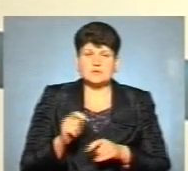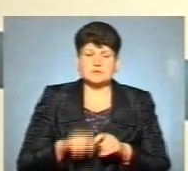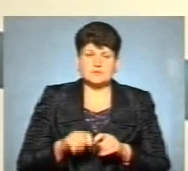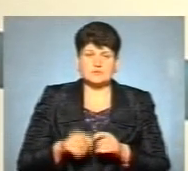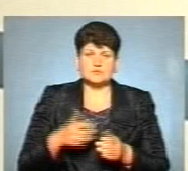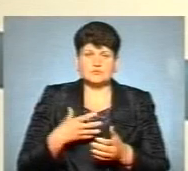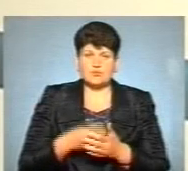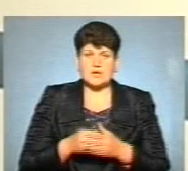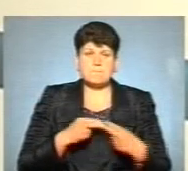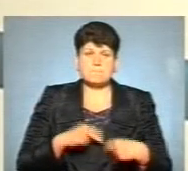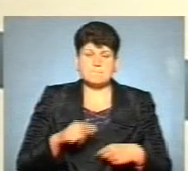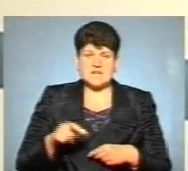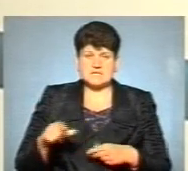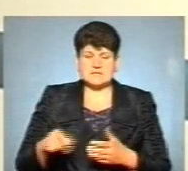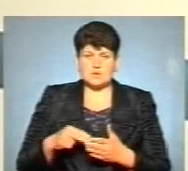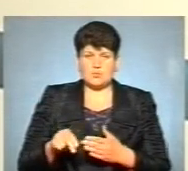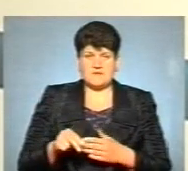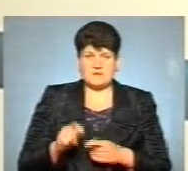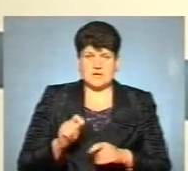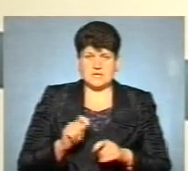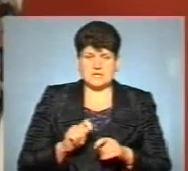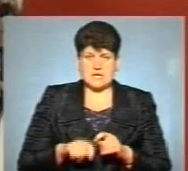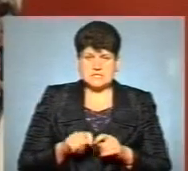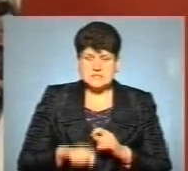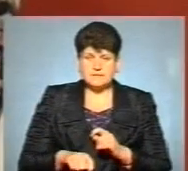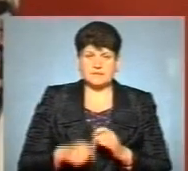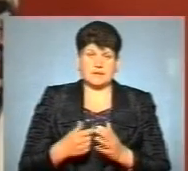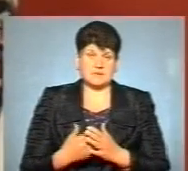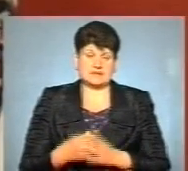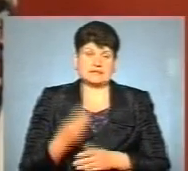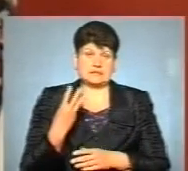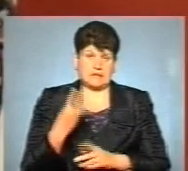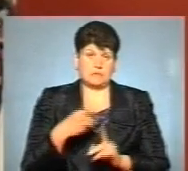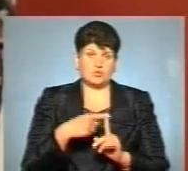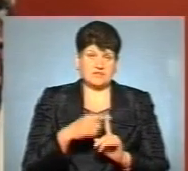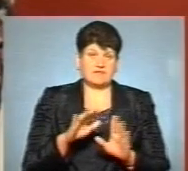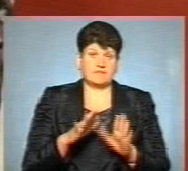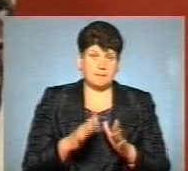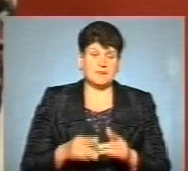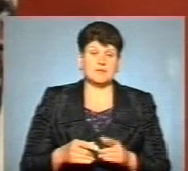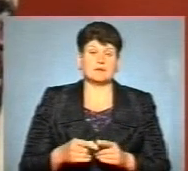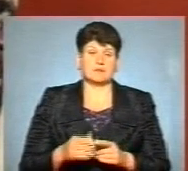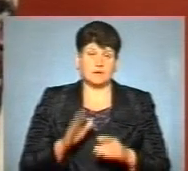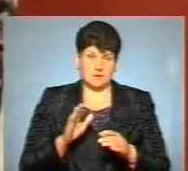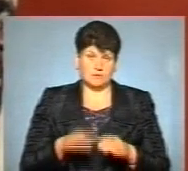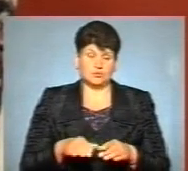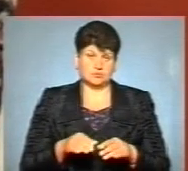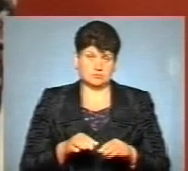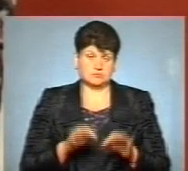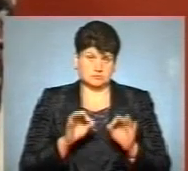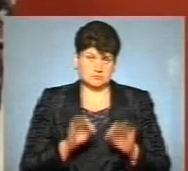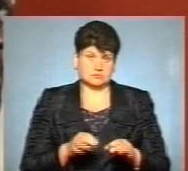своїх працівників, для купівлі тестів. Якщо, для прикладу, ці три позитивних випадки підтвердяться в